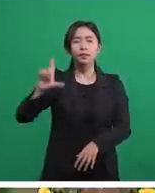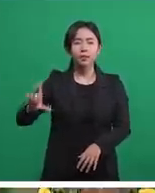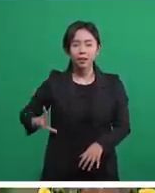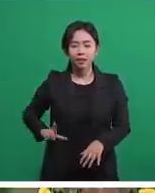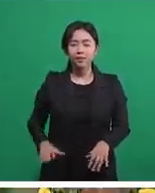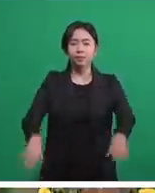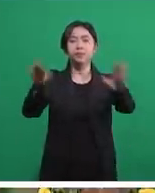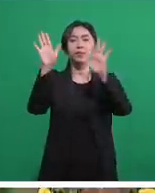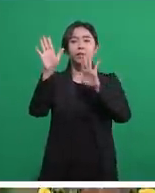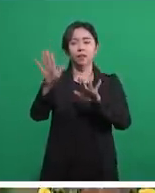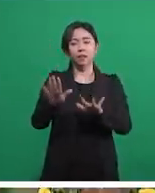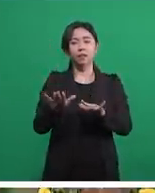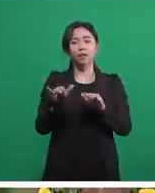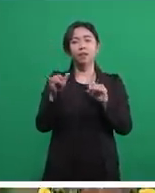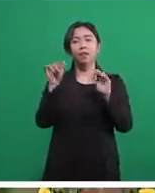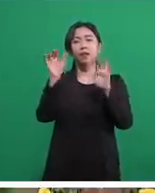Tuhan